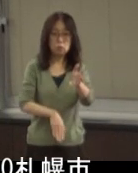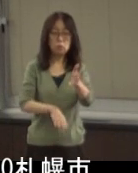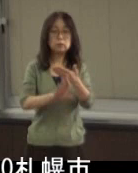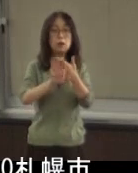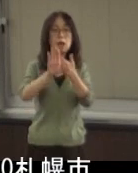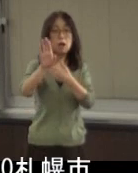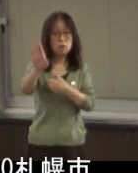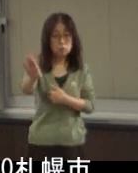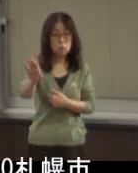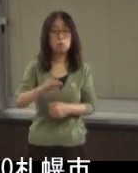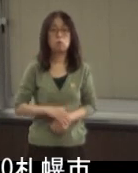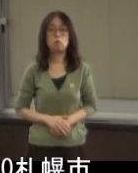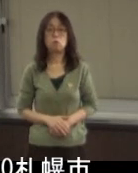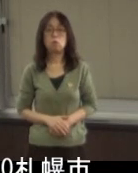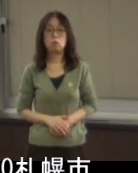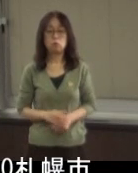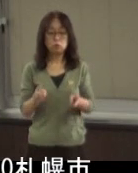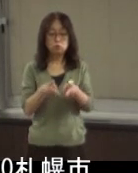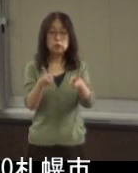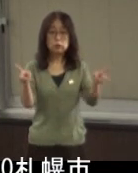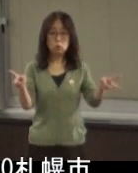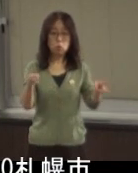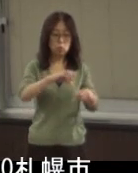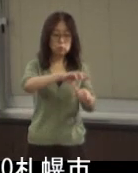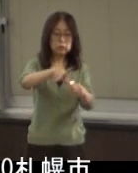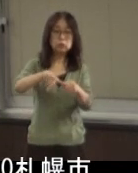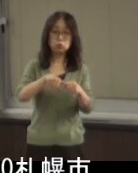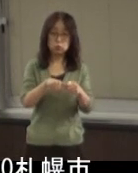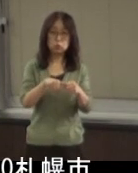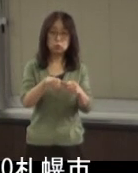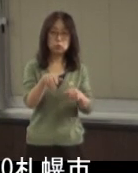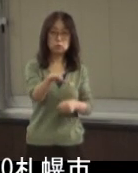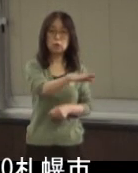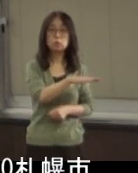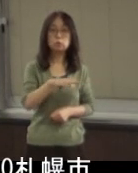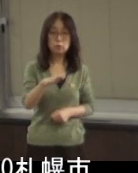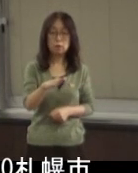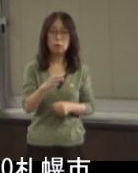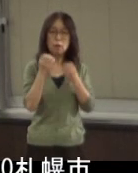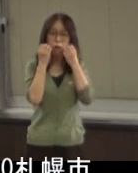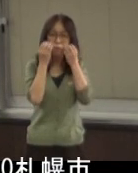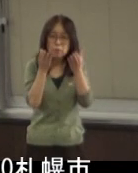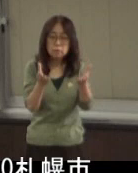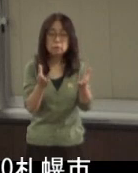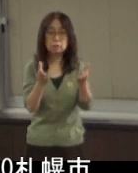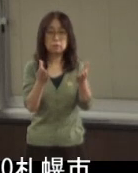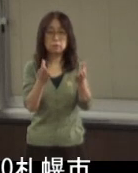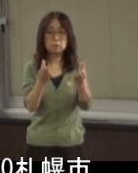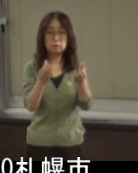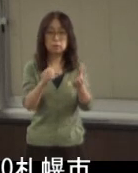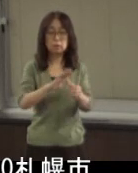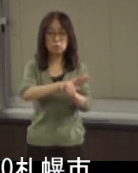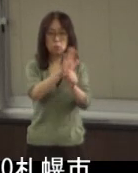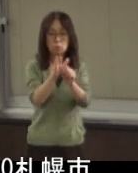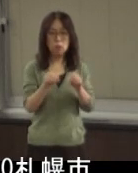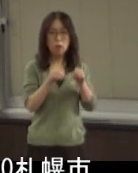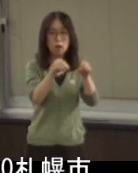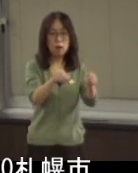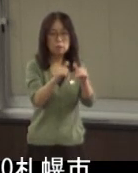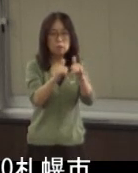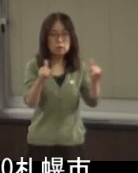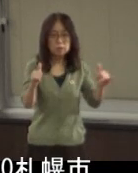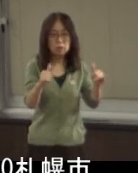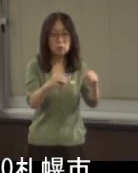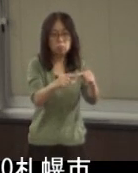ても、すすきの地区などでの新たな感染者、これを発生をさせていか